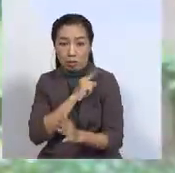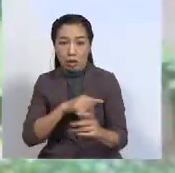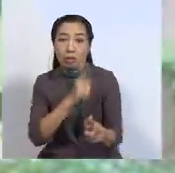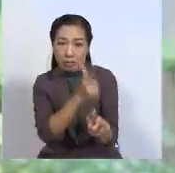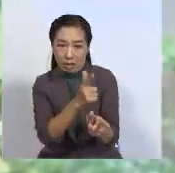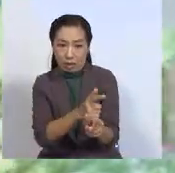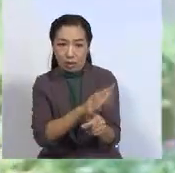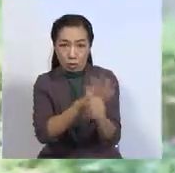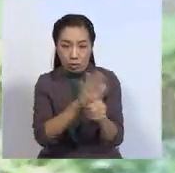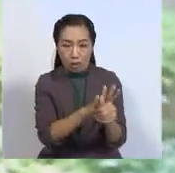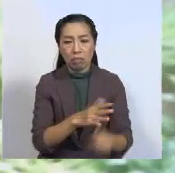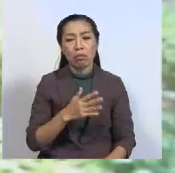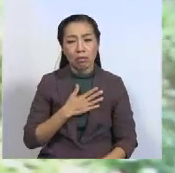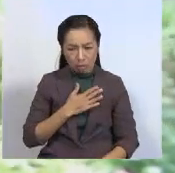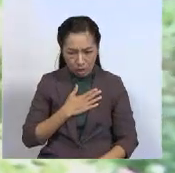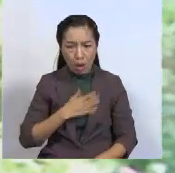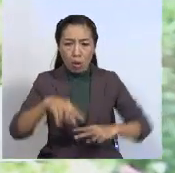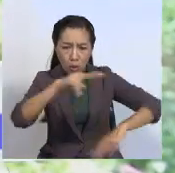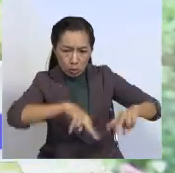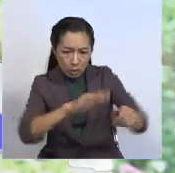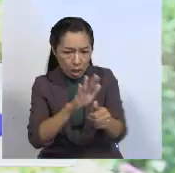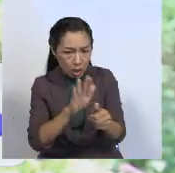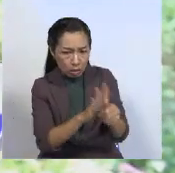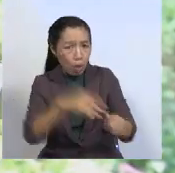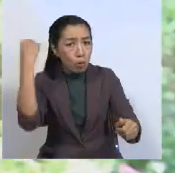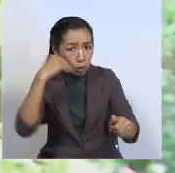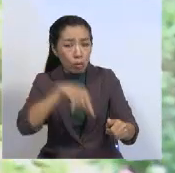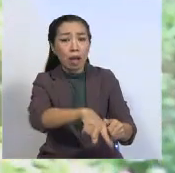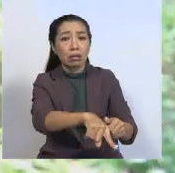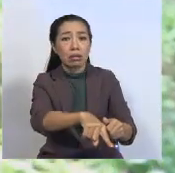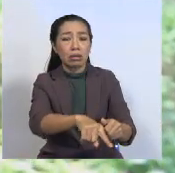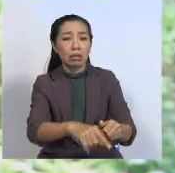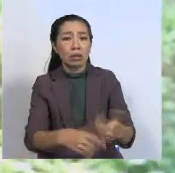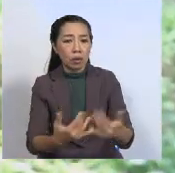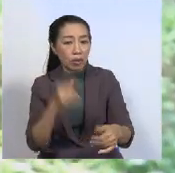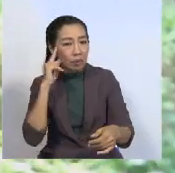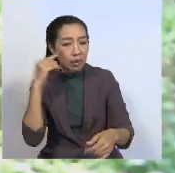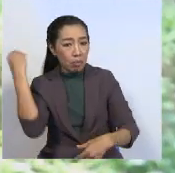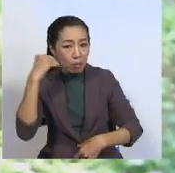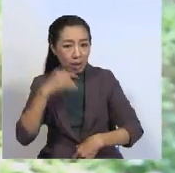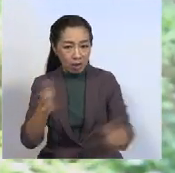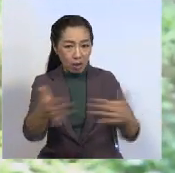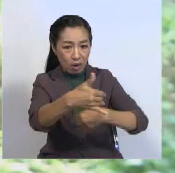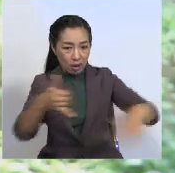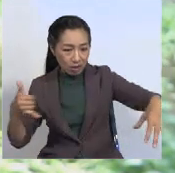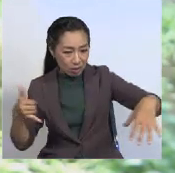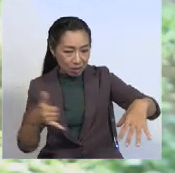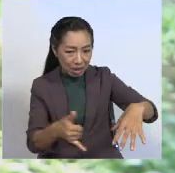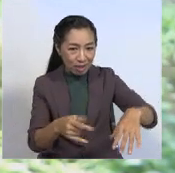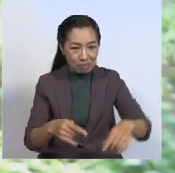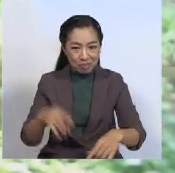ขาทุกวันเจอเขาทุกวันมันก็จะมีวันหนึ่งที่เราเดินเข้ามาแล้วอีกตัวหนึ่งหาย